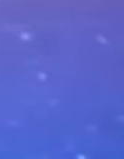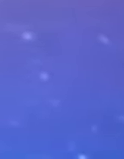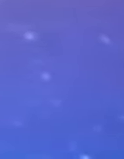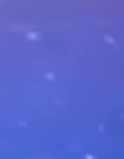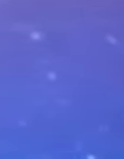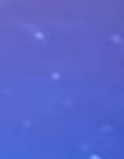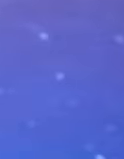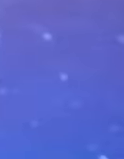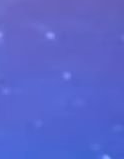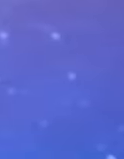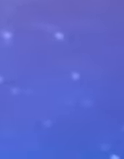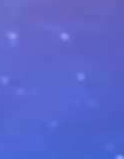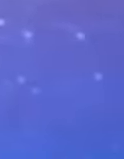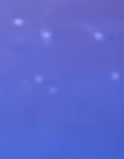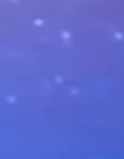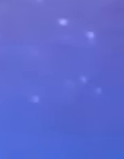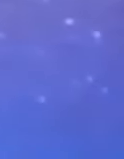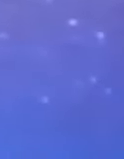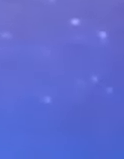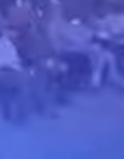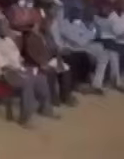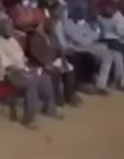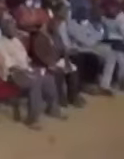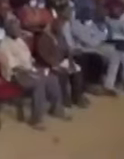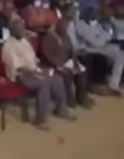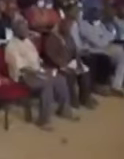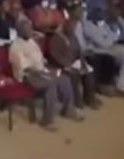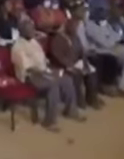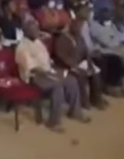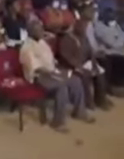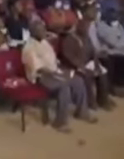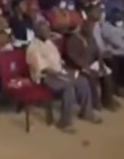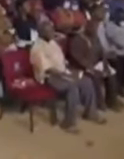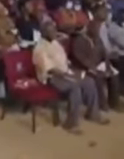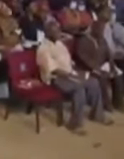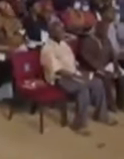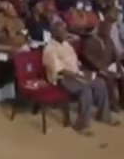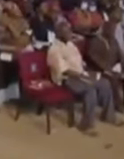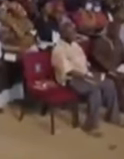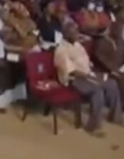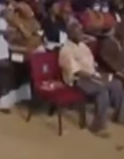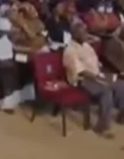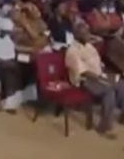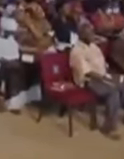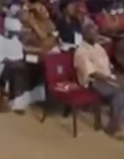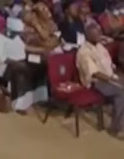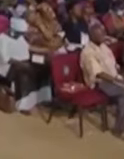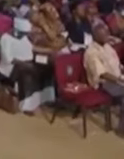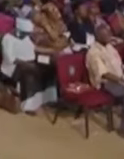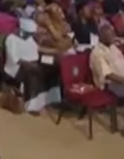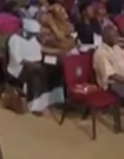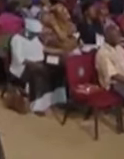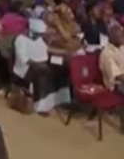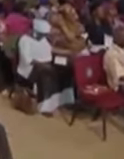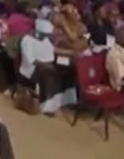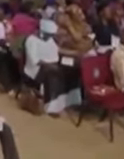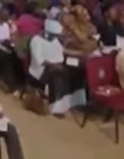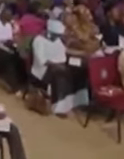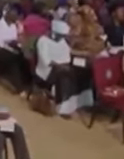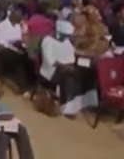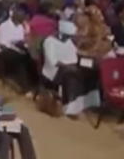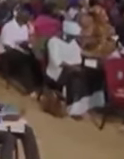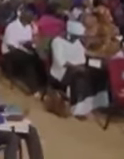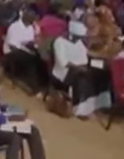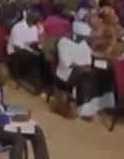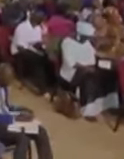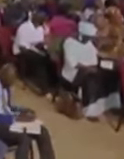prie que ce changement Vienne dans ta vie au nom de Jésus en 2e Corinthiens chapitre 6 verset